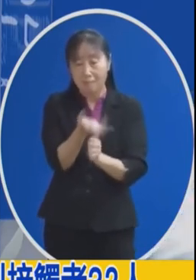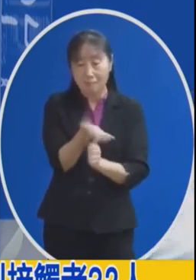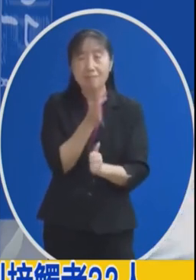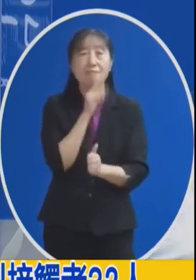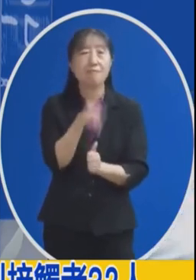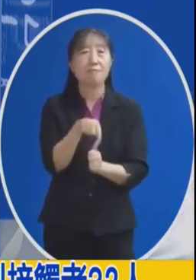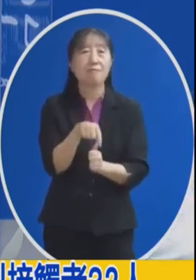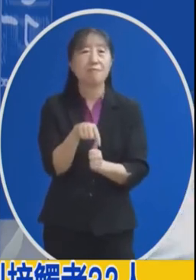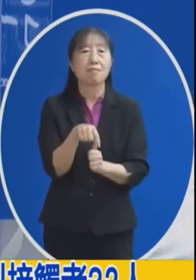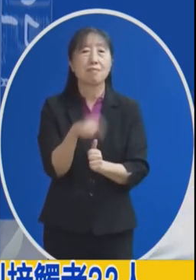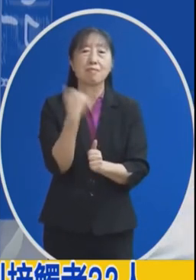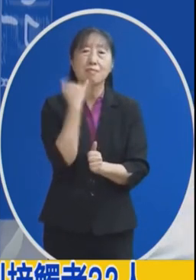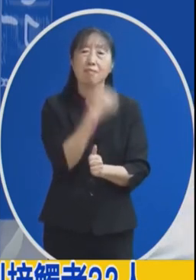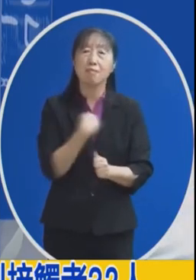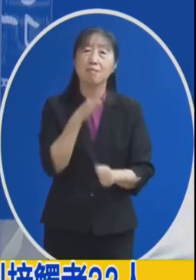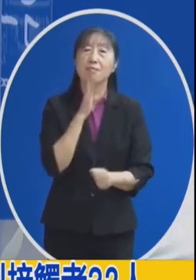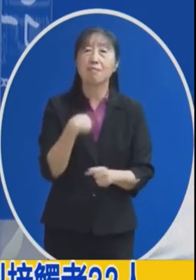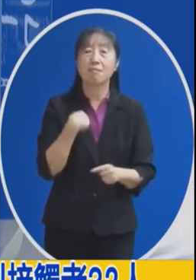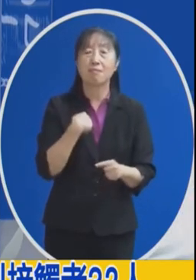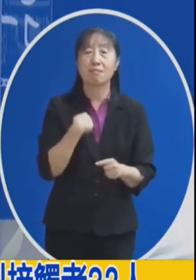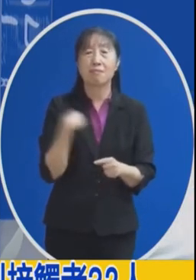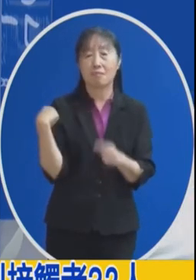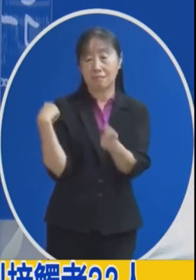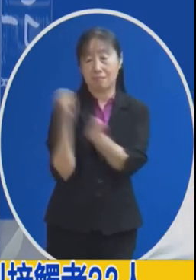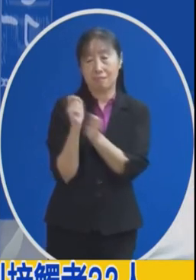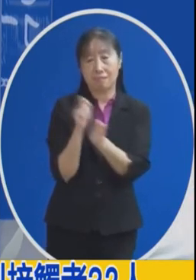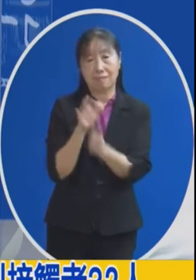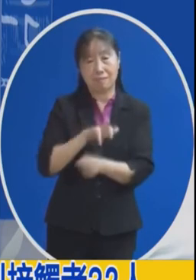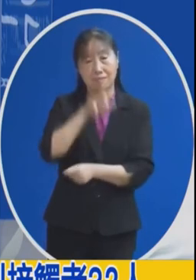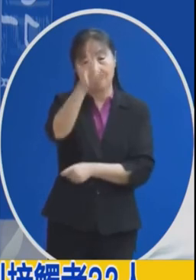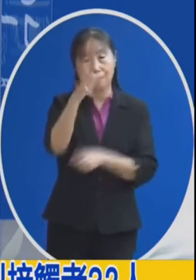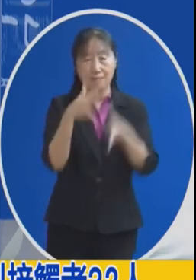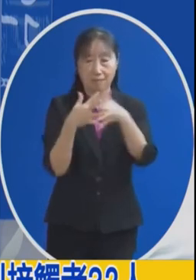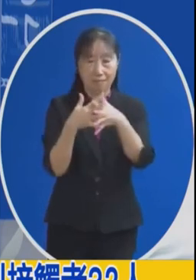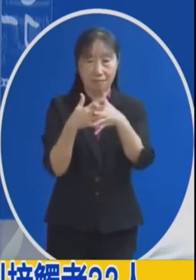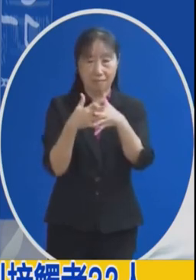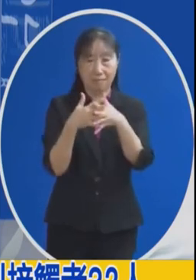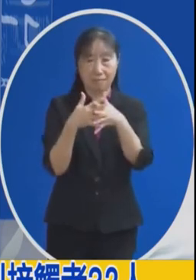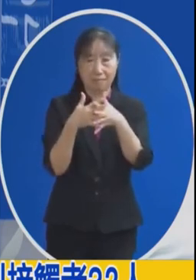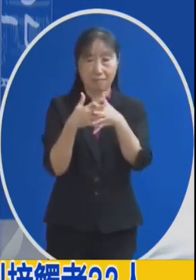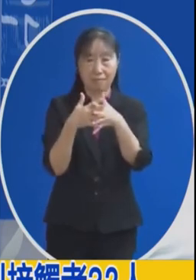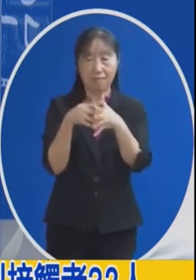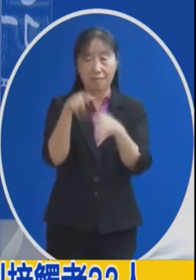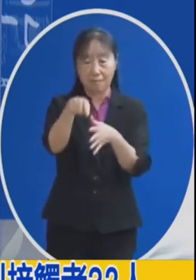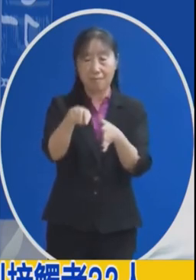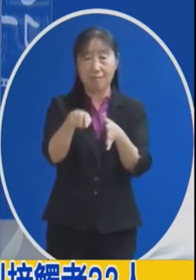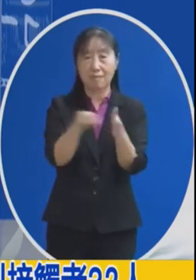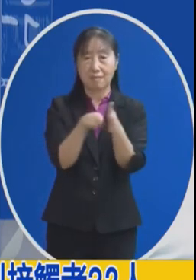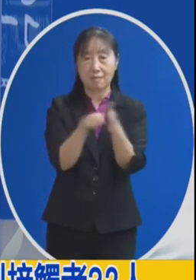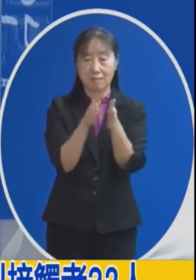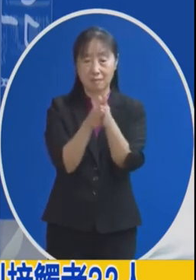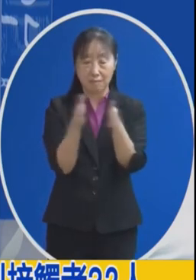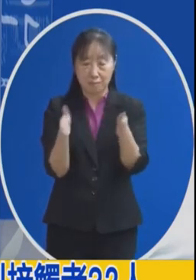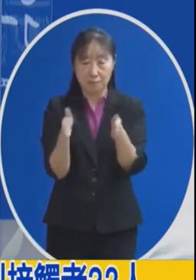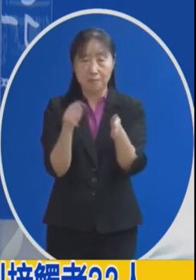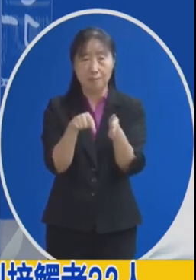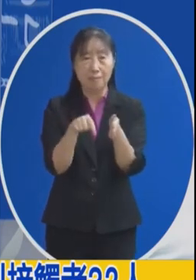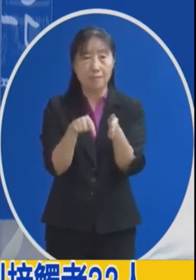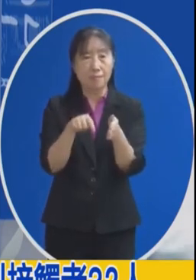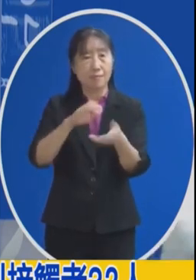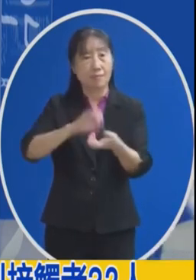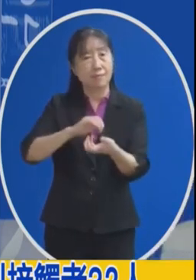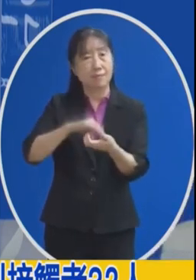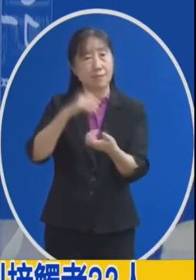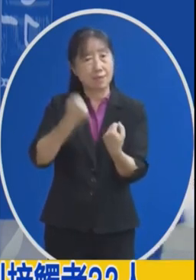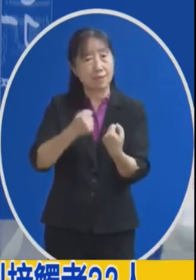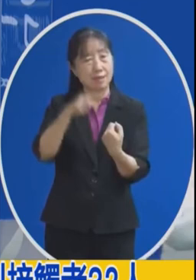测比较有可能还是在最近这一段就是非美国的这个直飞的期间有可能是